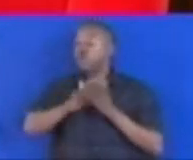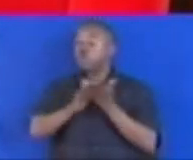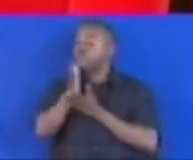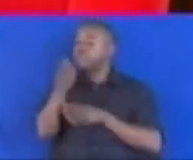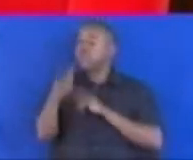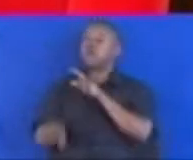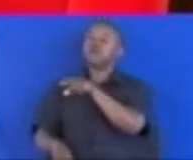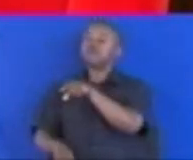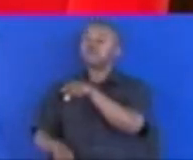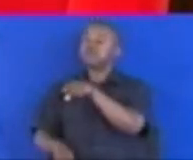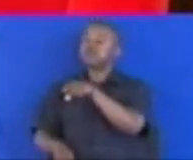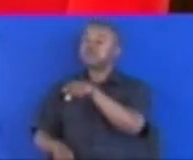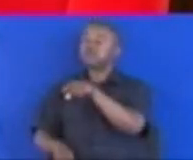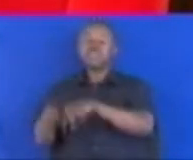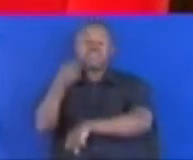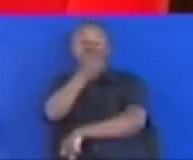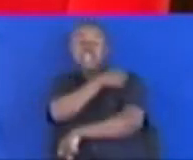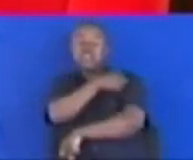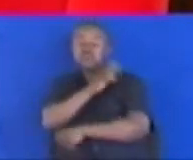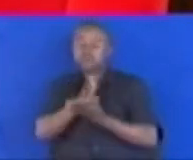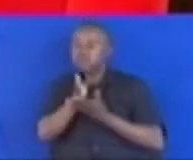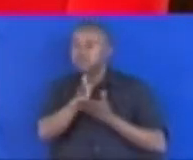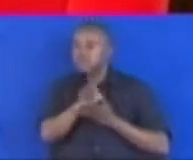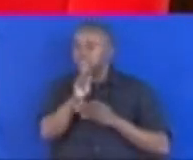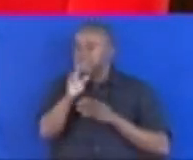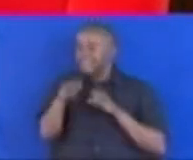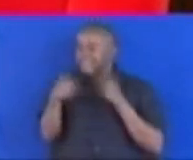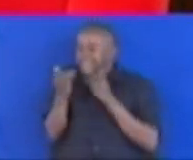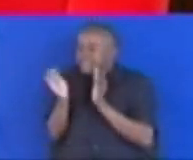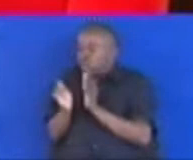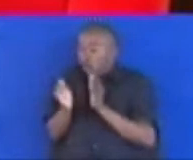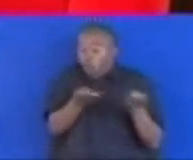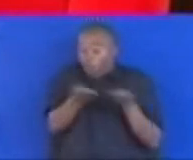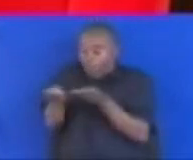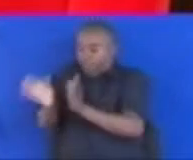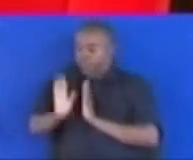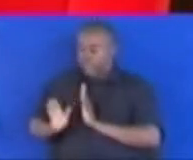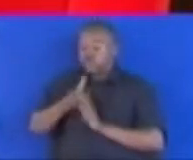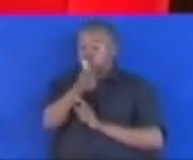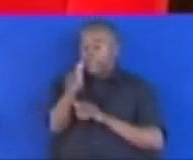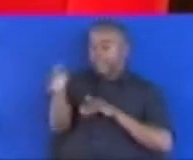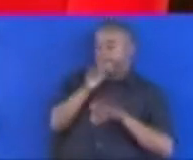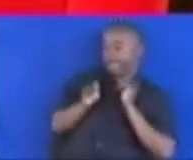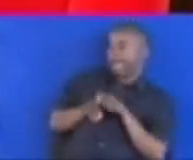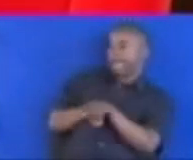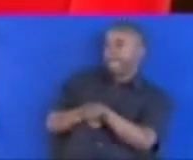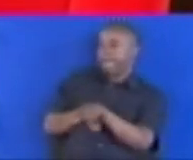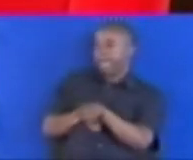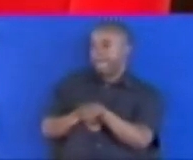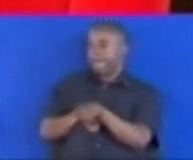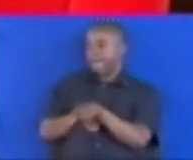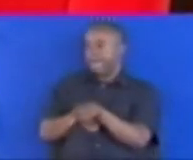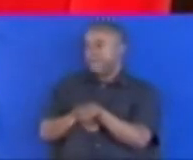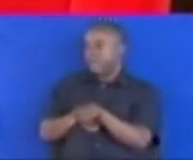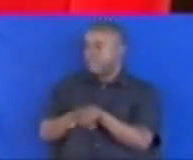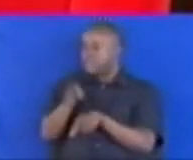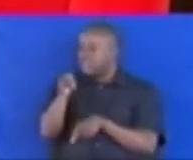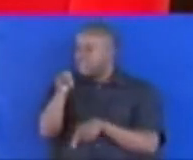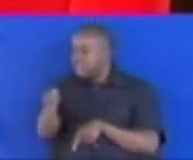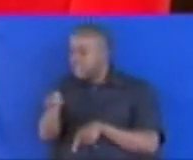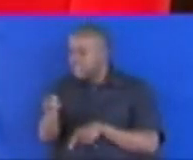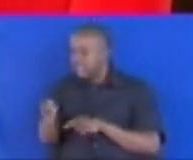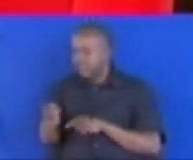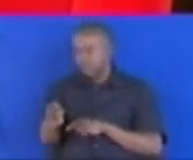zenyewe. Zimewekwa kwenye ka institution kanako ruhusiwa kwa authorize emergency kare, na matokeo ya kwa authorize